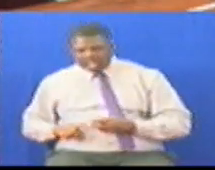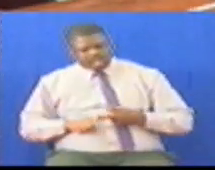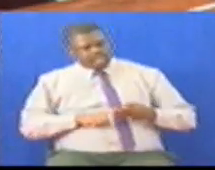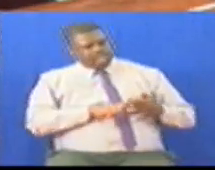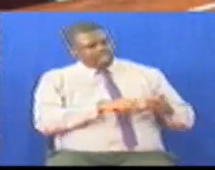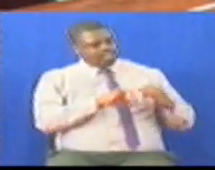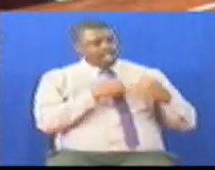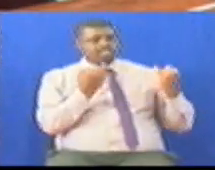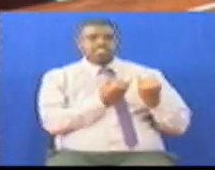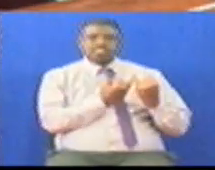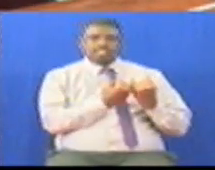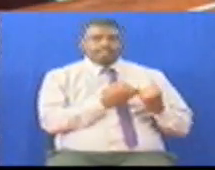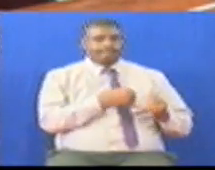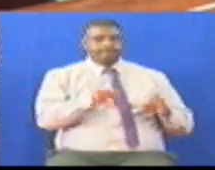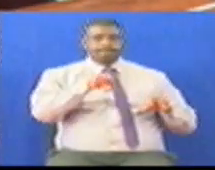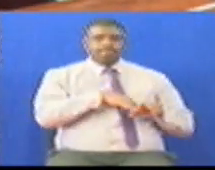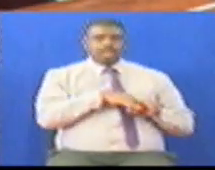ya Bill na Melinda Gates.